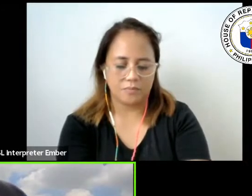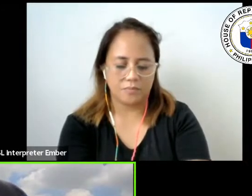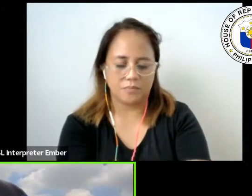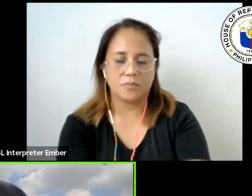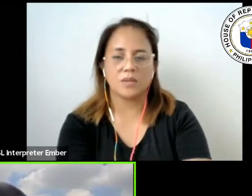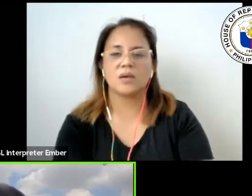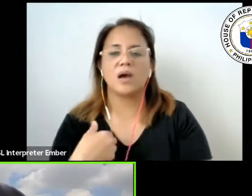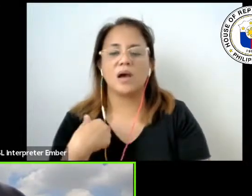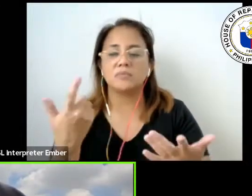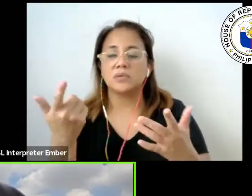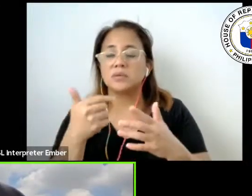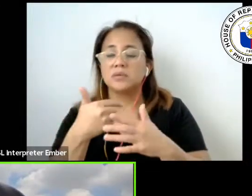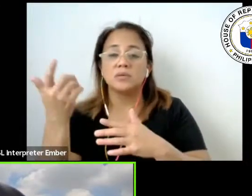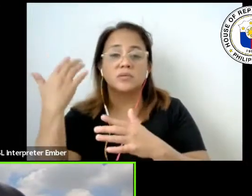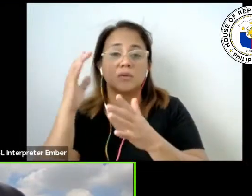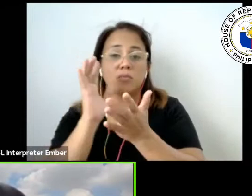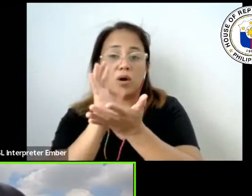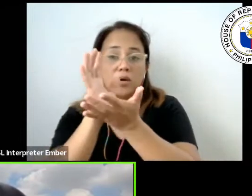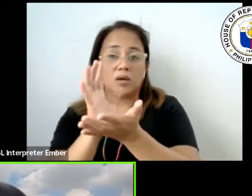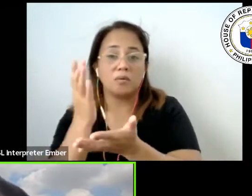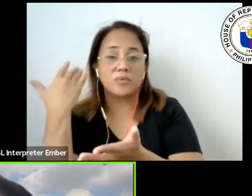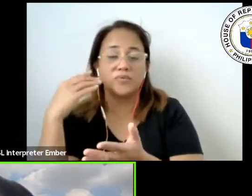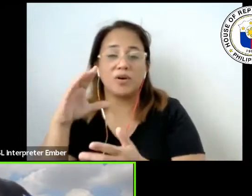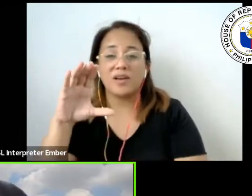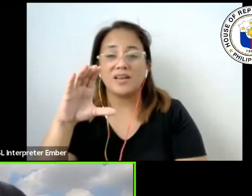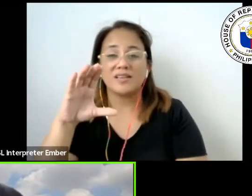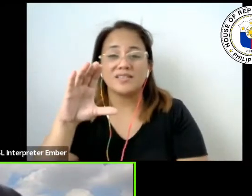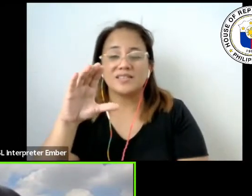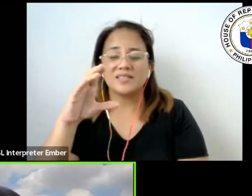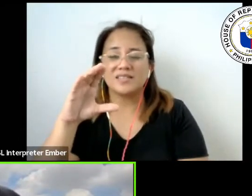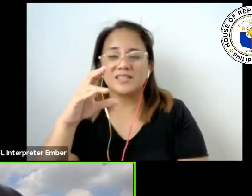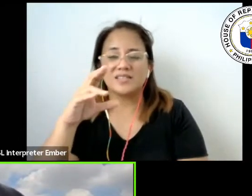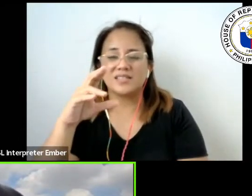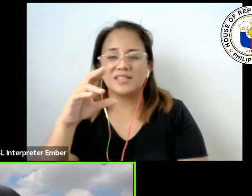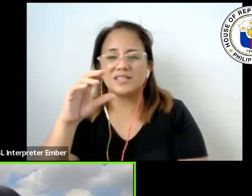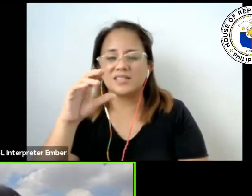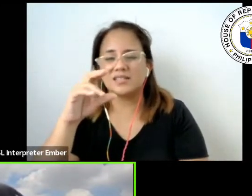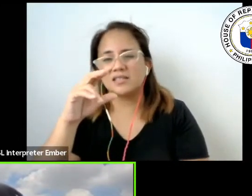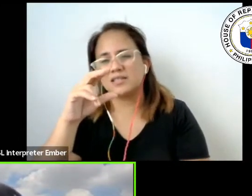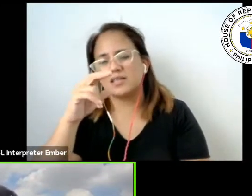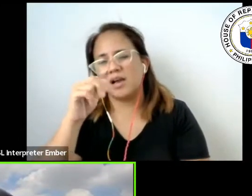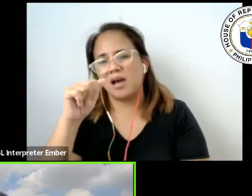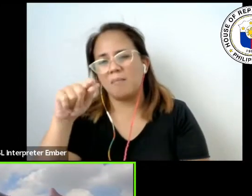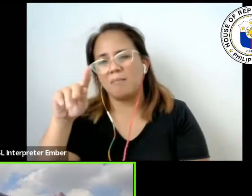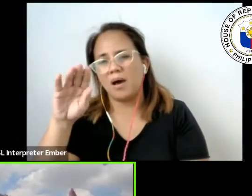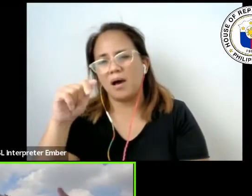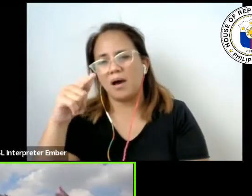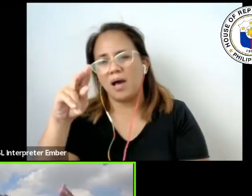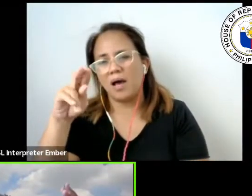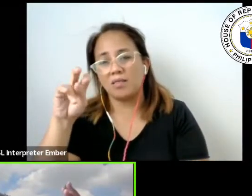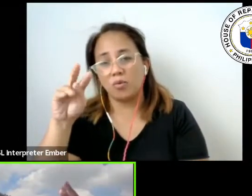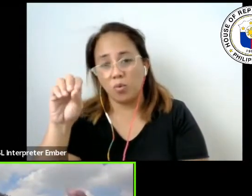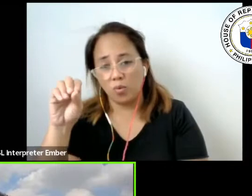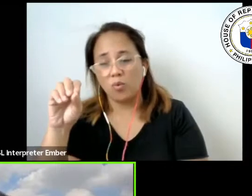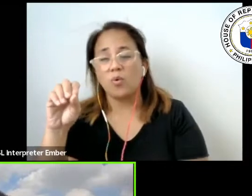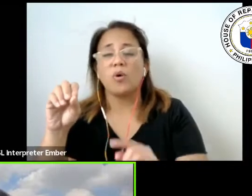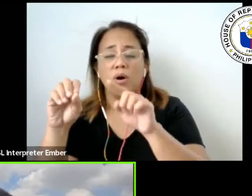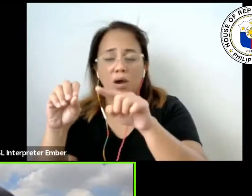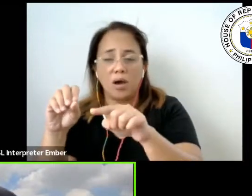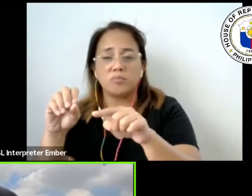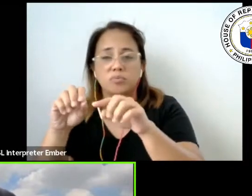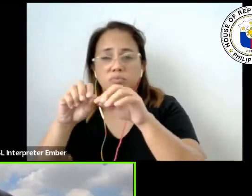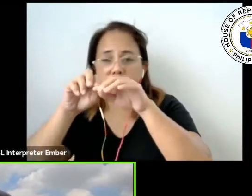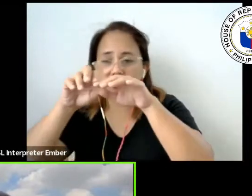lahat ng barangay. Pero later on, nagkaroon sila ng formula, na pag ang certain number ng barangay ay hindi